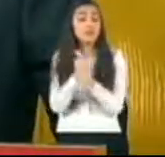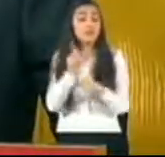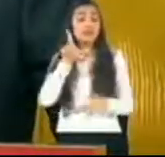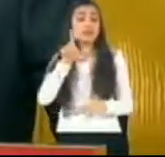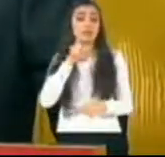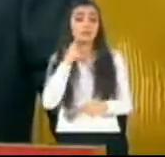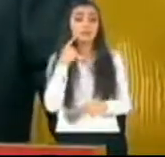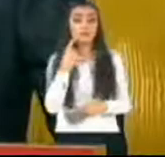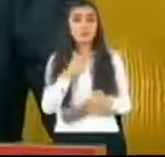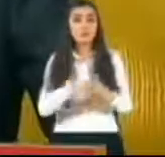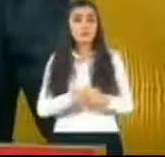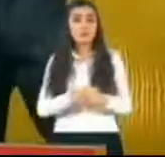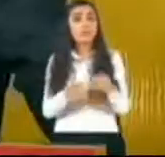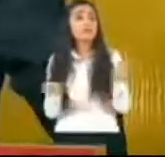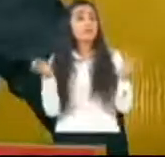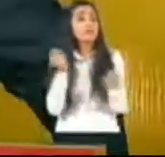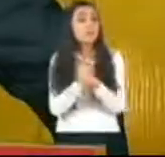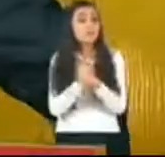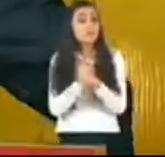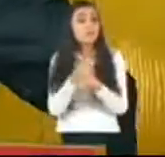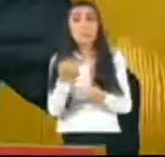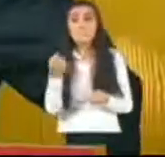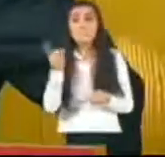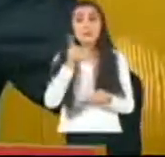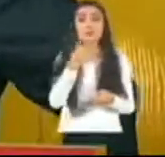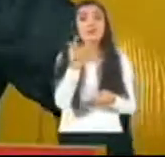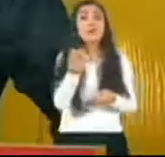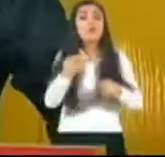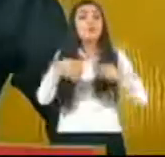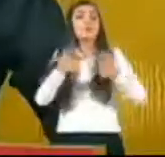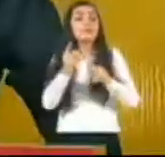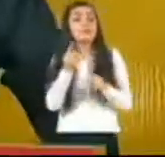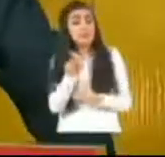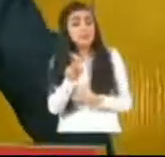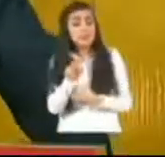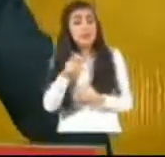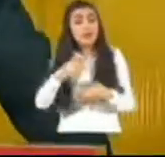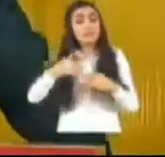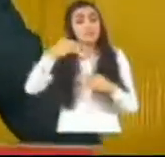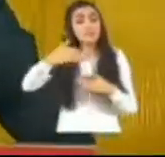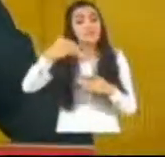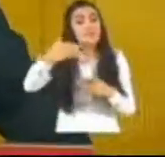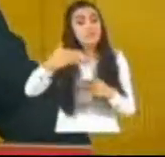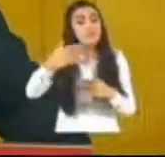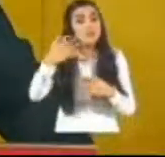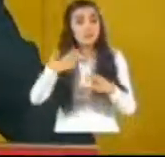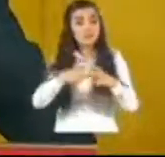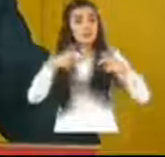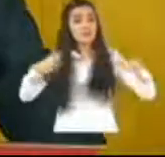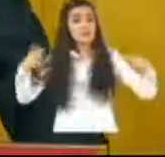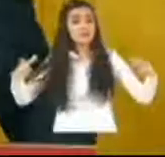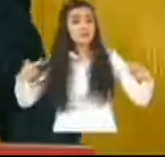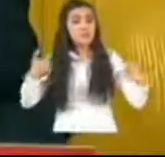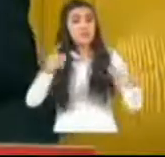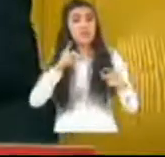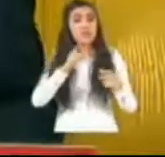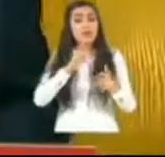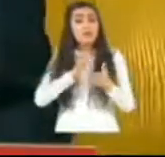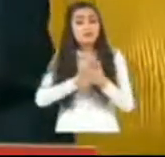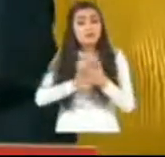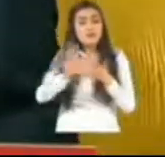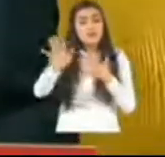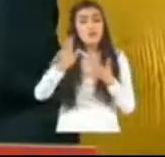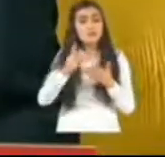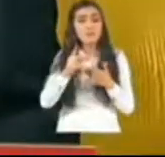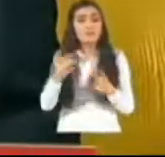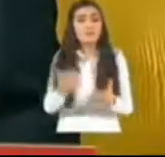gerekir. Değişim başkalaşma olmadığı gibi ilerlemek, gelişmek ve sürekli kazanmak